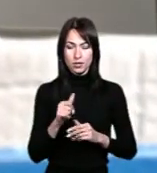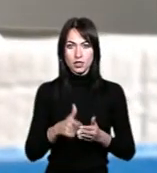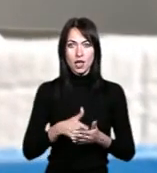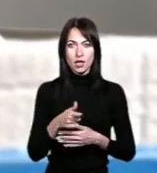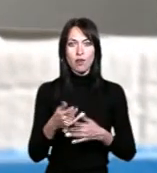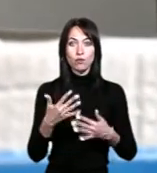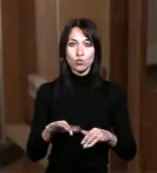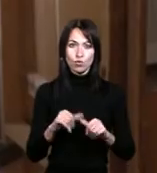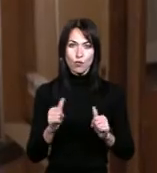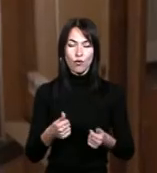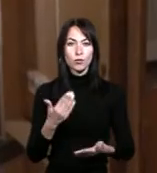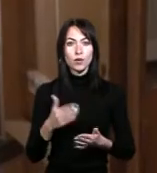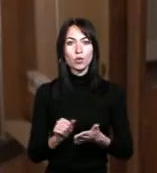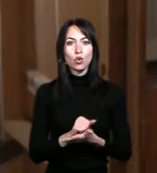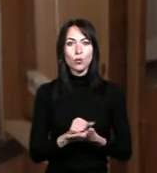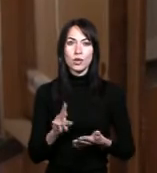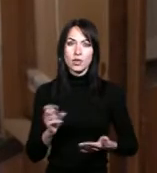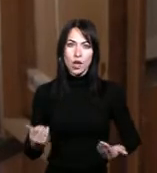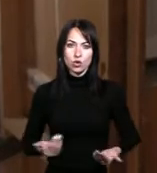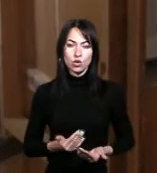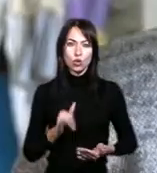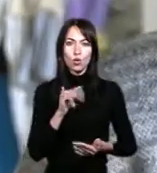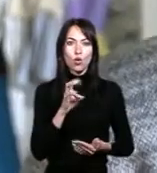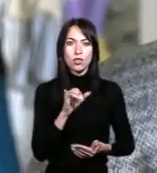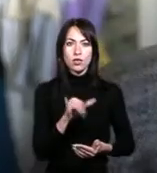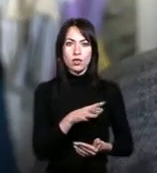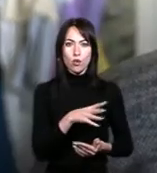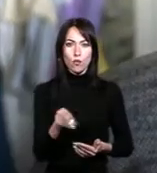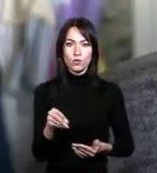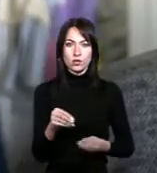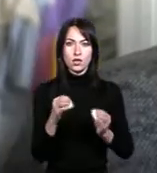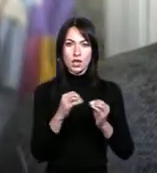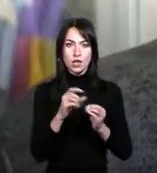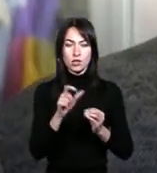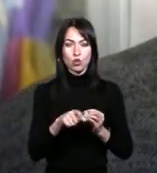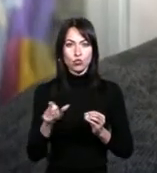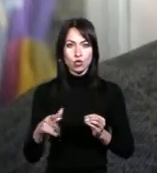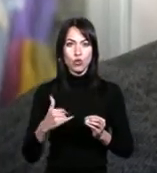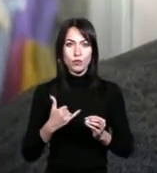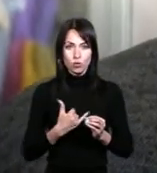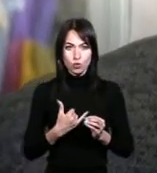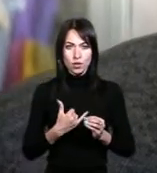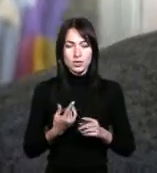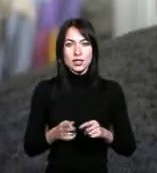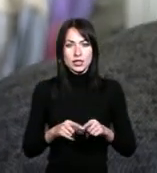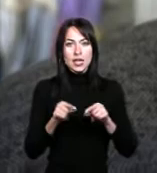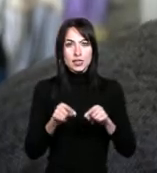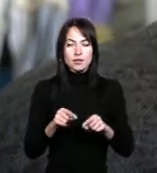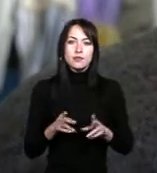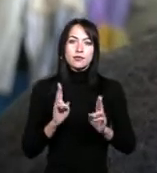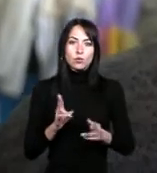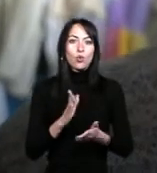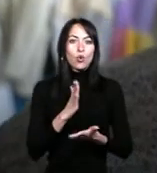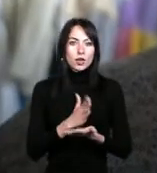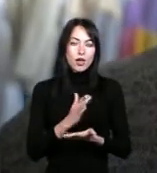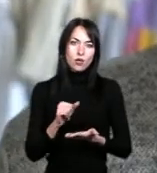вже оформили. Проте документи на житло мають не всі. 10 чоловік у нас – це тих, хто є